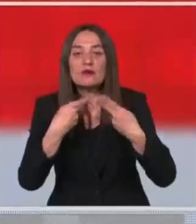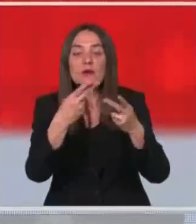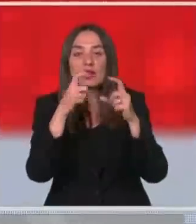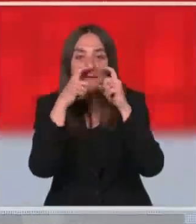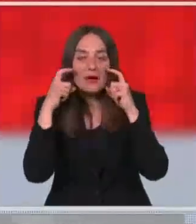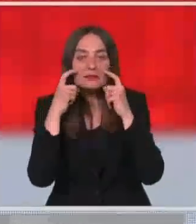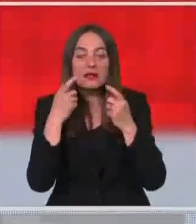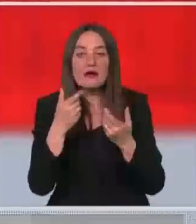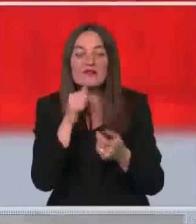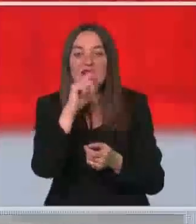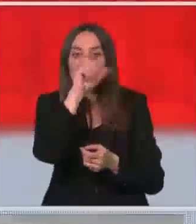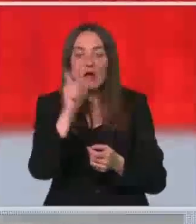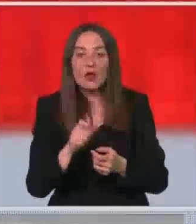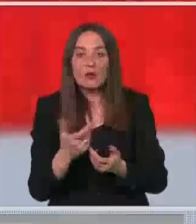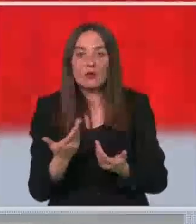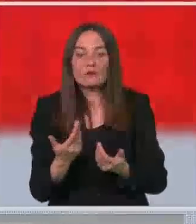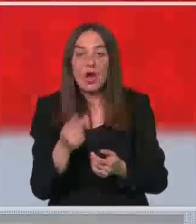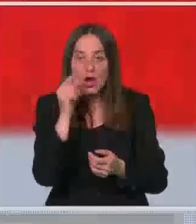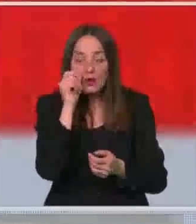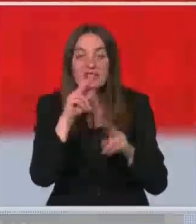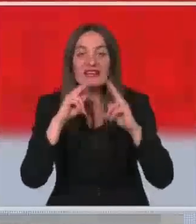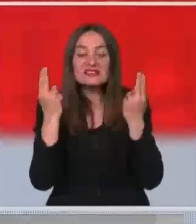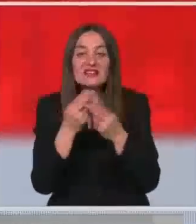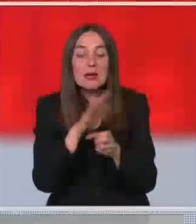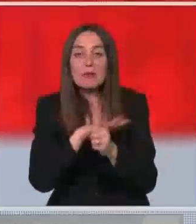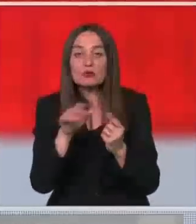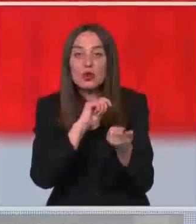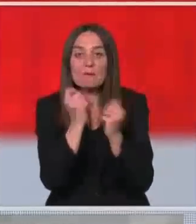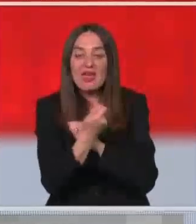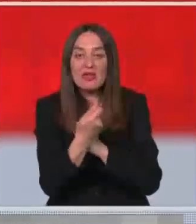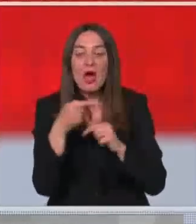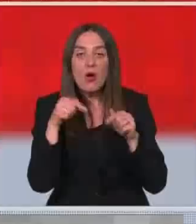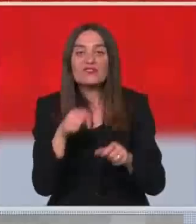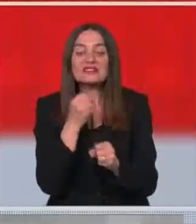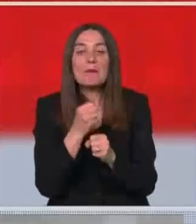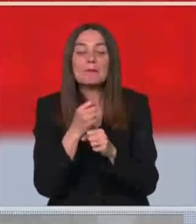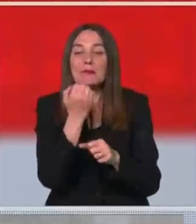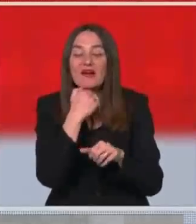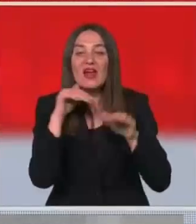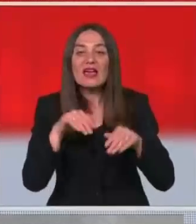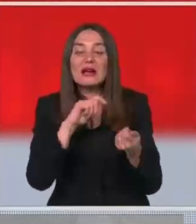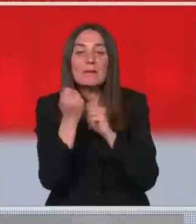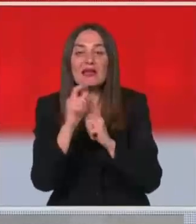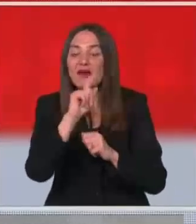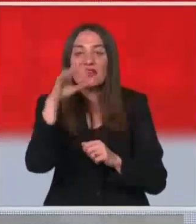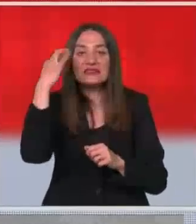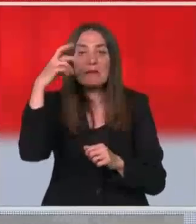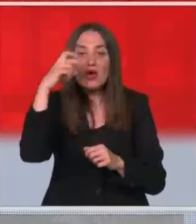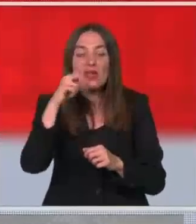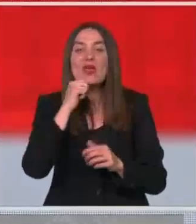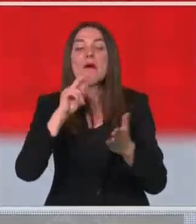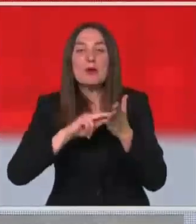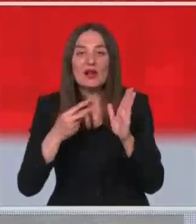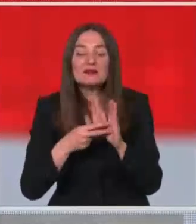maske za Italiju. Dakle, ljudi, svet se potpuno menja. Dakle, ovdje se pravile igre potpuno menjaju. Ne samo u ekonomiji, nego u